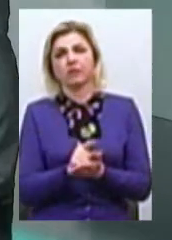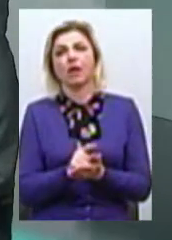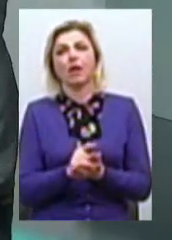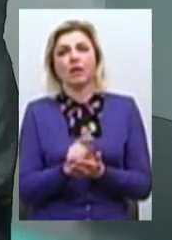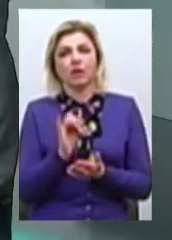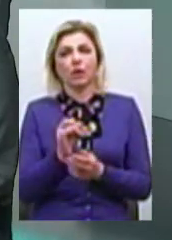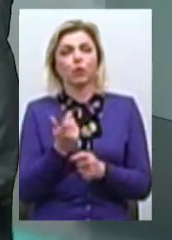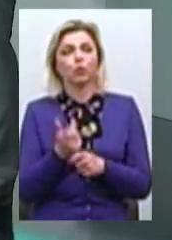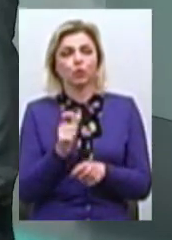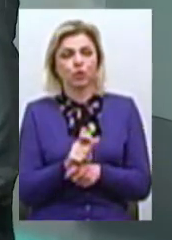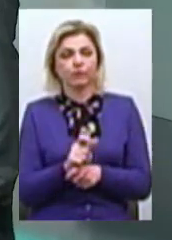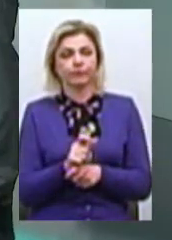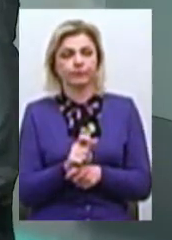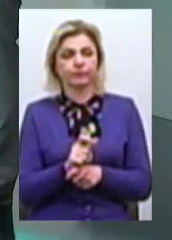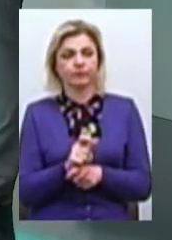дуже